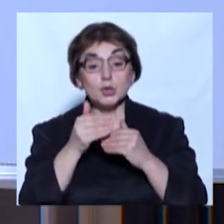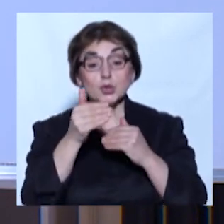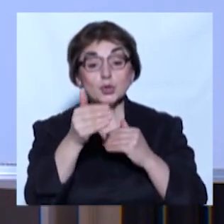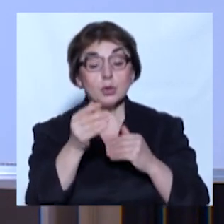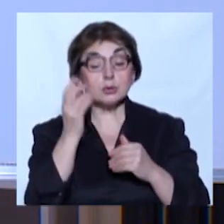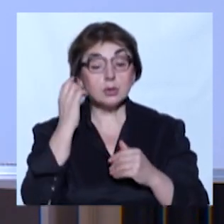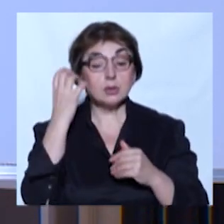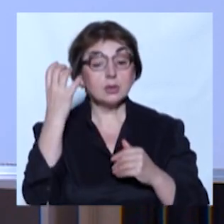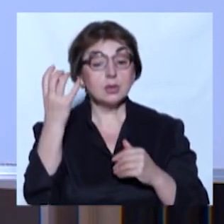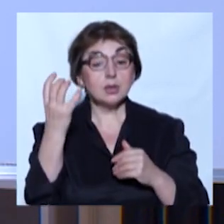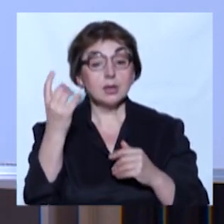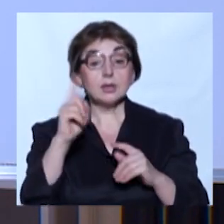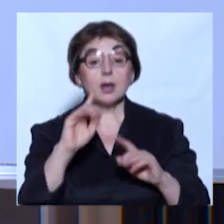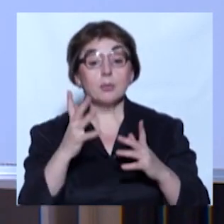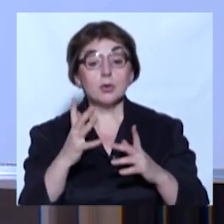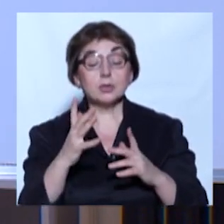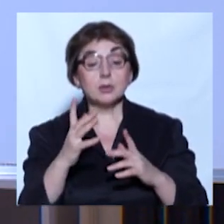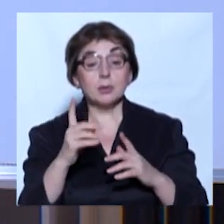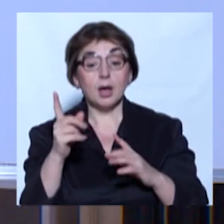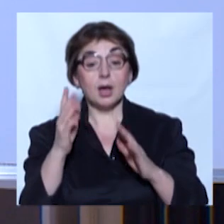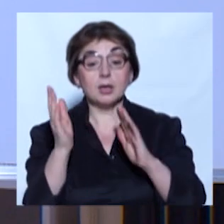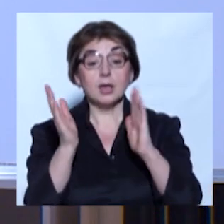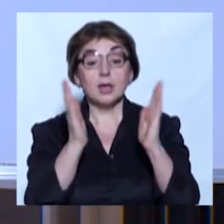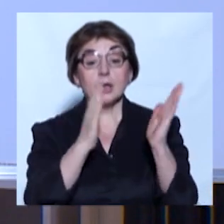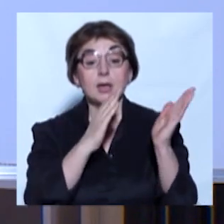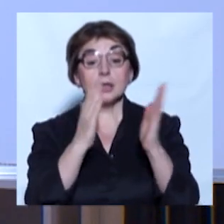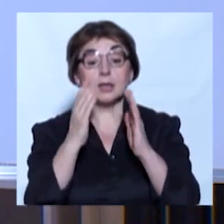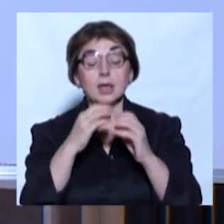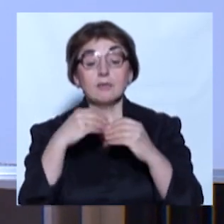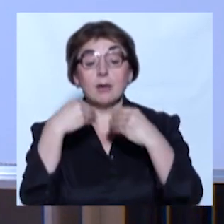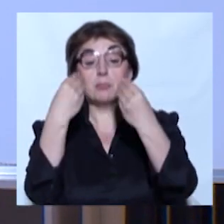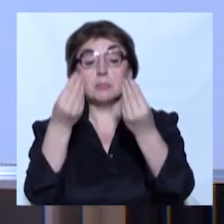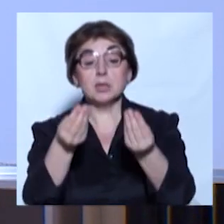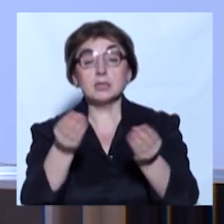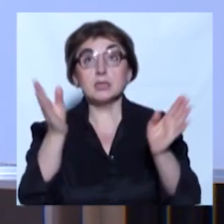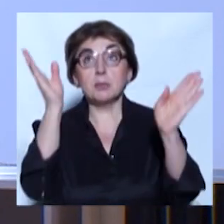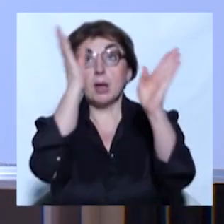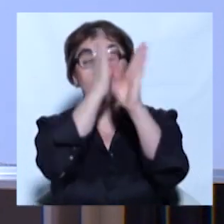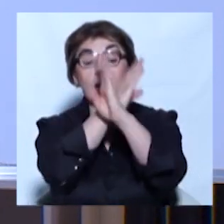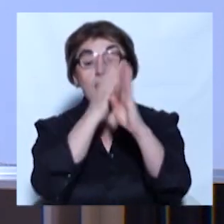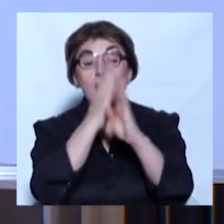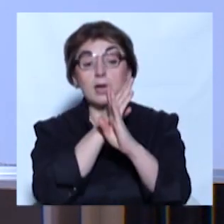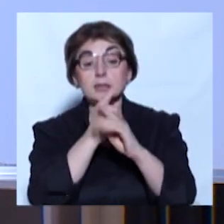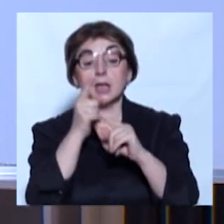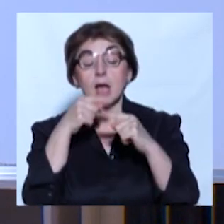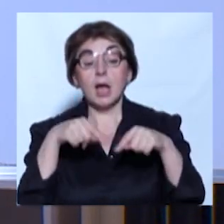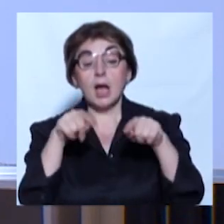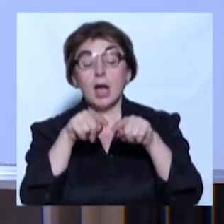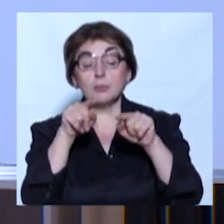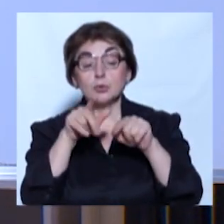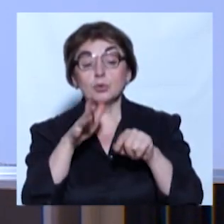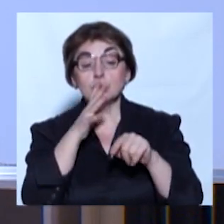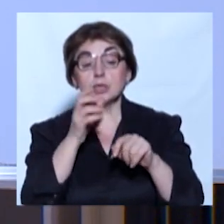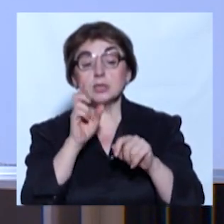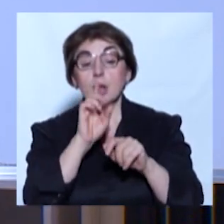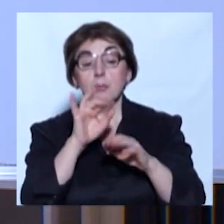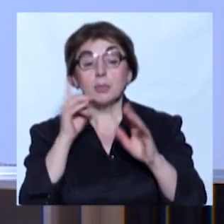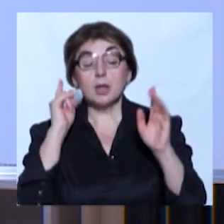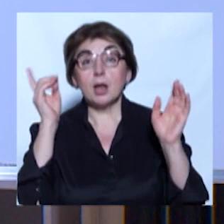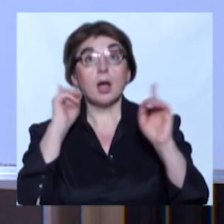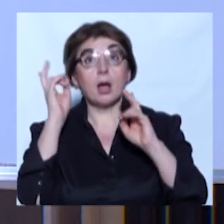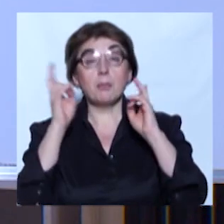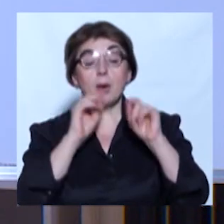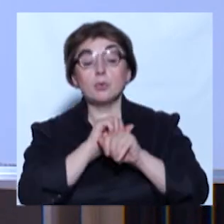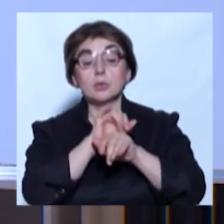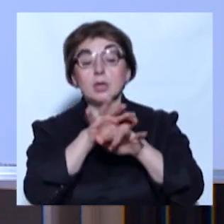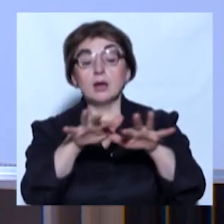ყურიდან, მაშინ რა მოხდება? რხევა გადაეცემა ჰაერს და ბგერა გავრცელდება ჰაერში. Და